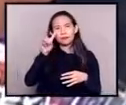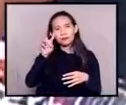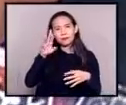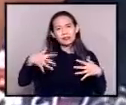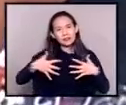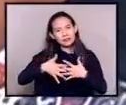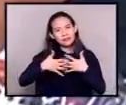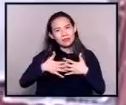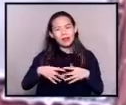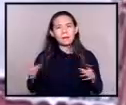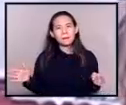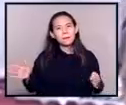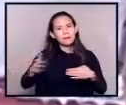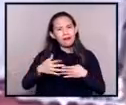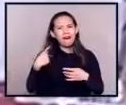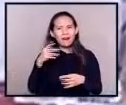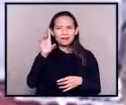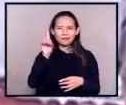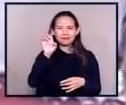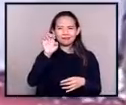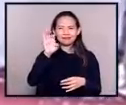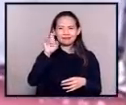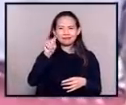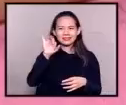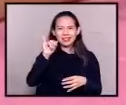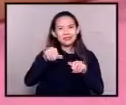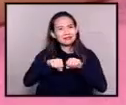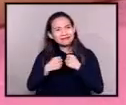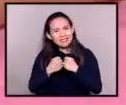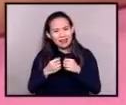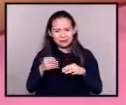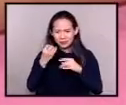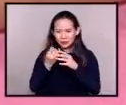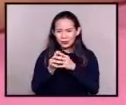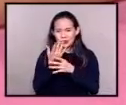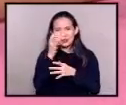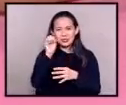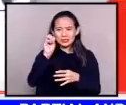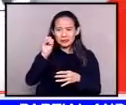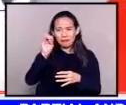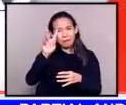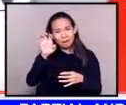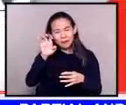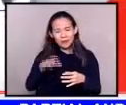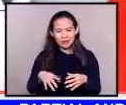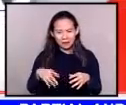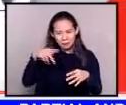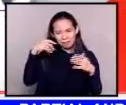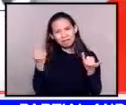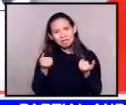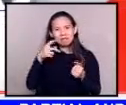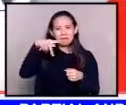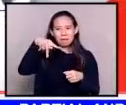tayong mga nakitang pumalya, mga defective. Yung isa nga, umusok pagkatapos nag-paper jam yung balota